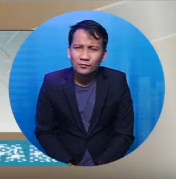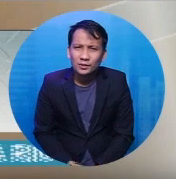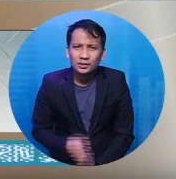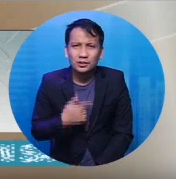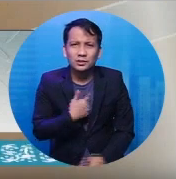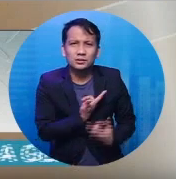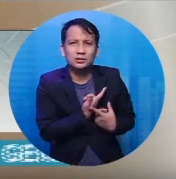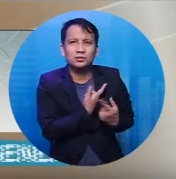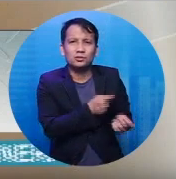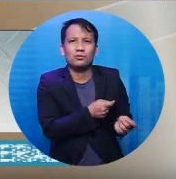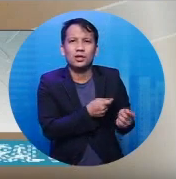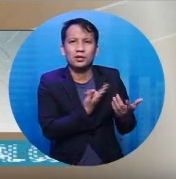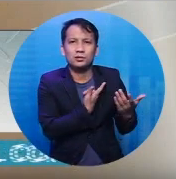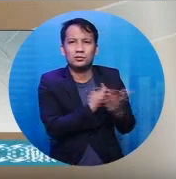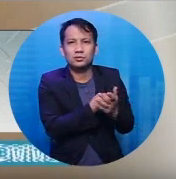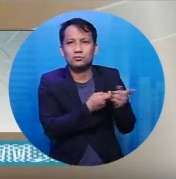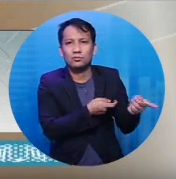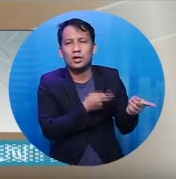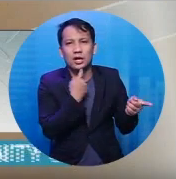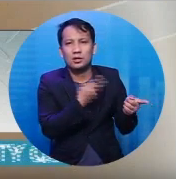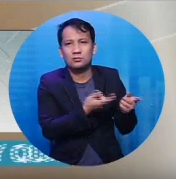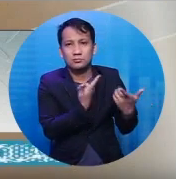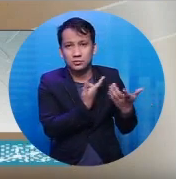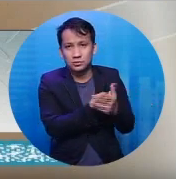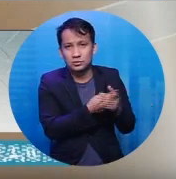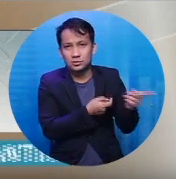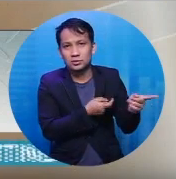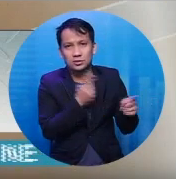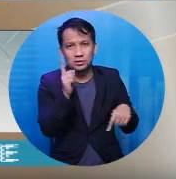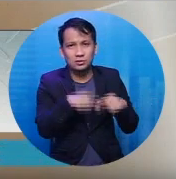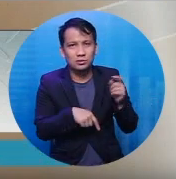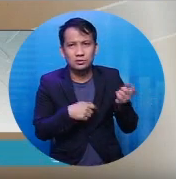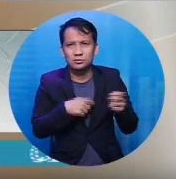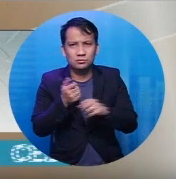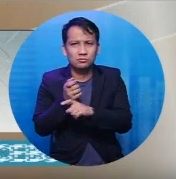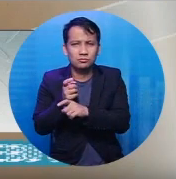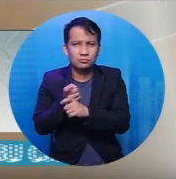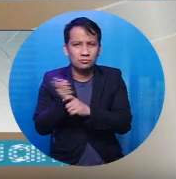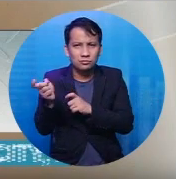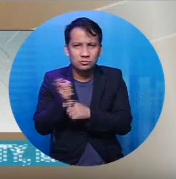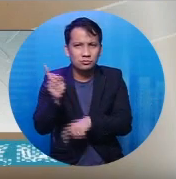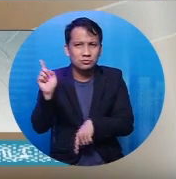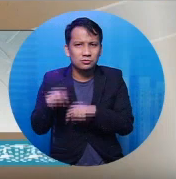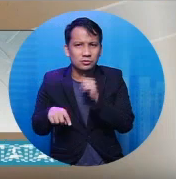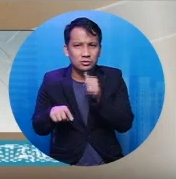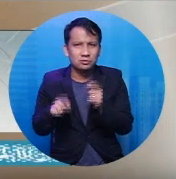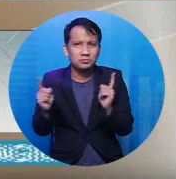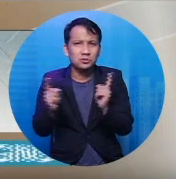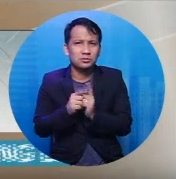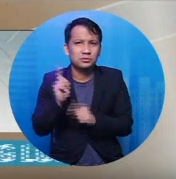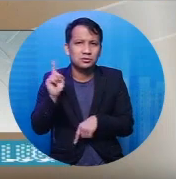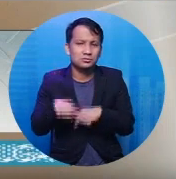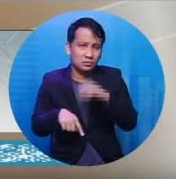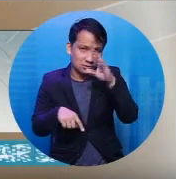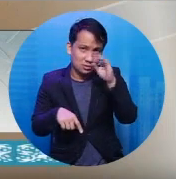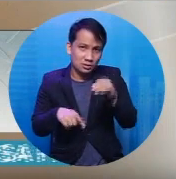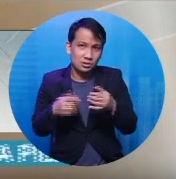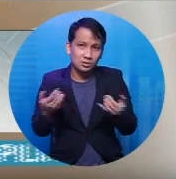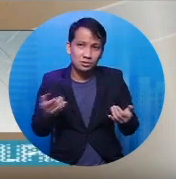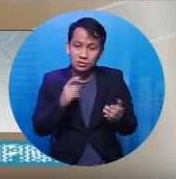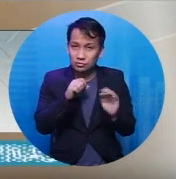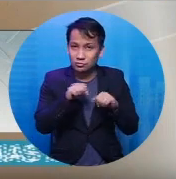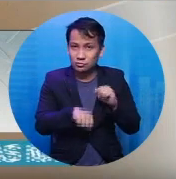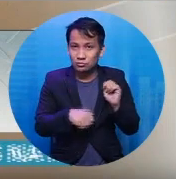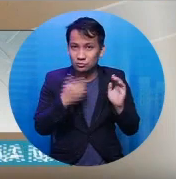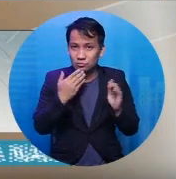Nagtiwala ako, idol. Dahil ang sabi niya sa akin, idol, hindi daw niya ako lulukin. Iba daw siya sa mga lalaki. Okay. Sabi niya. So nangako siya. Ano